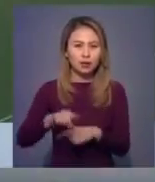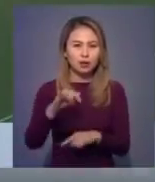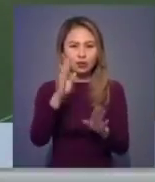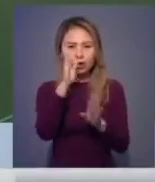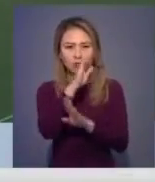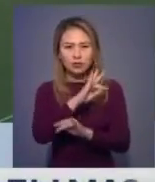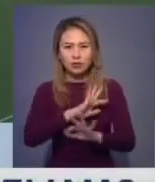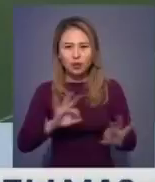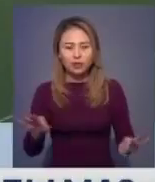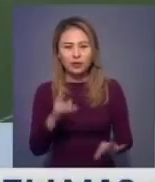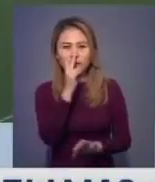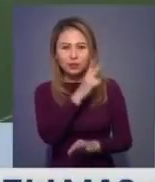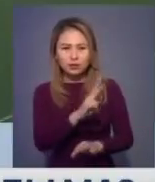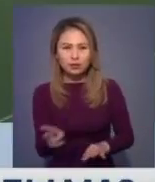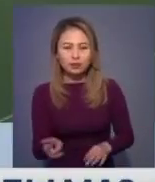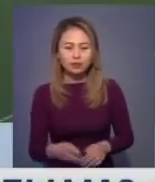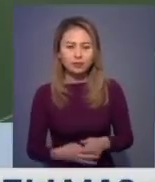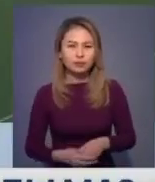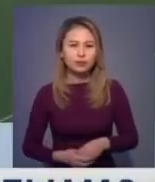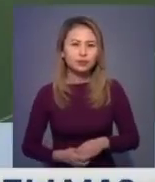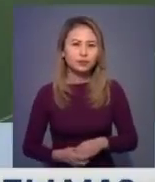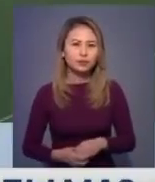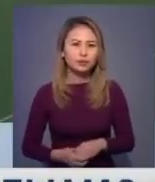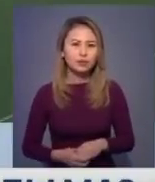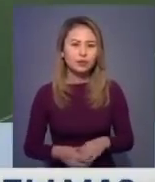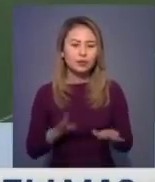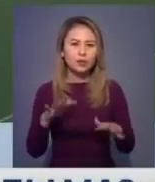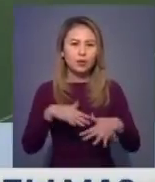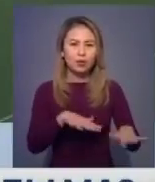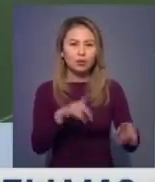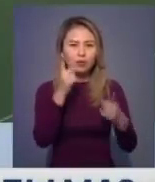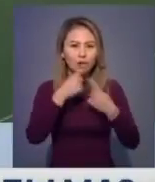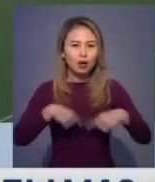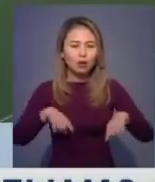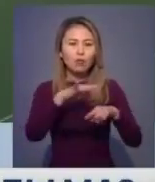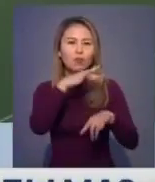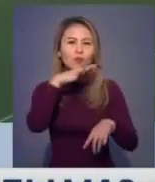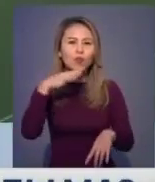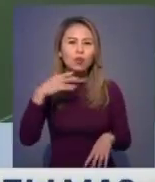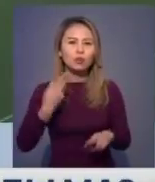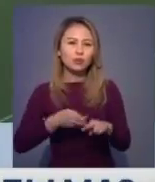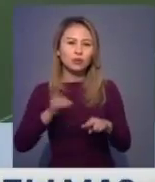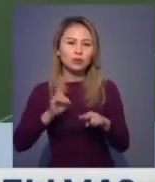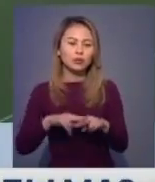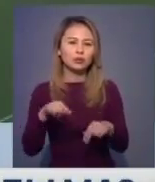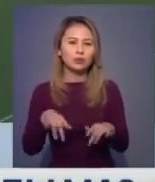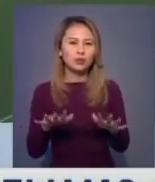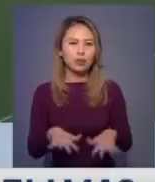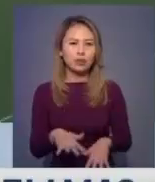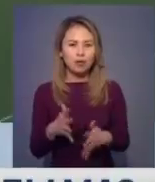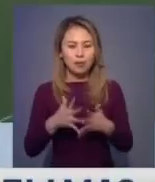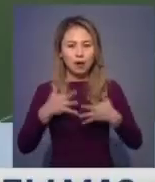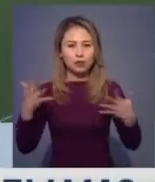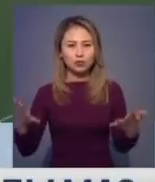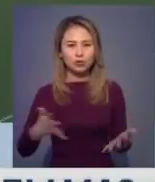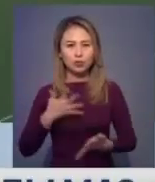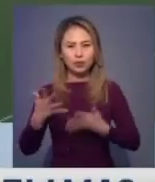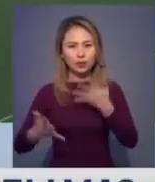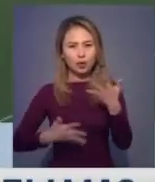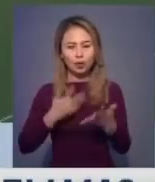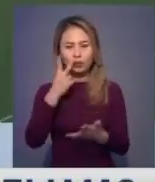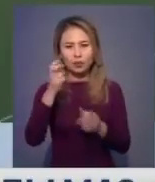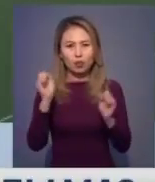табиғи жағдайымызды байқап, мына біздің жайылым жердің көлемін көріп, сөйтіп мына жерде үлкен перспективаны көріп жатыр